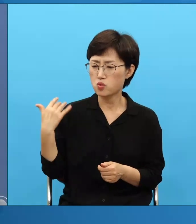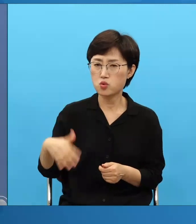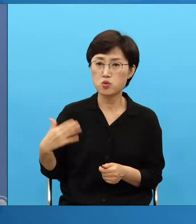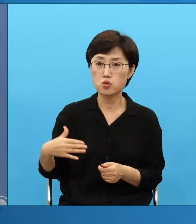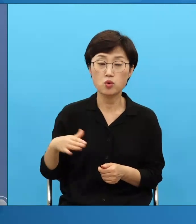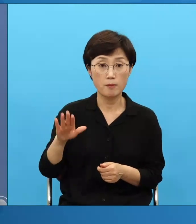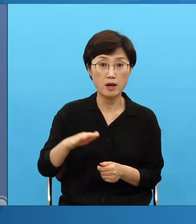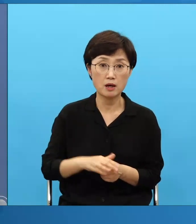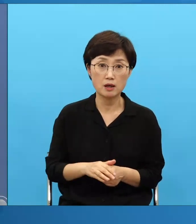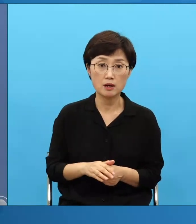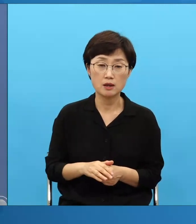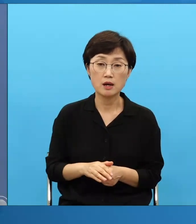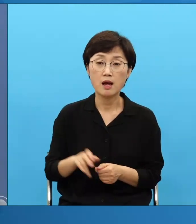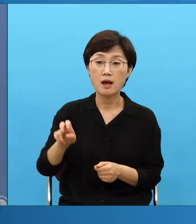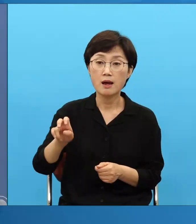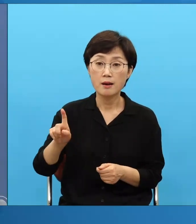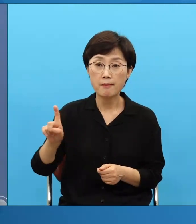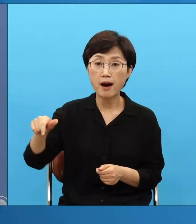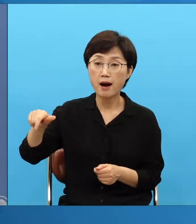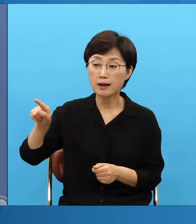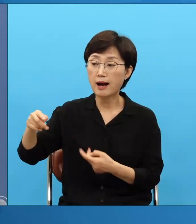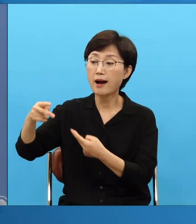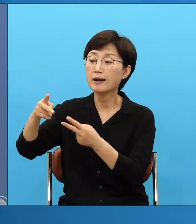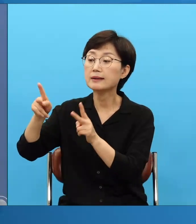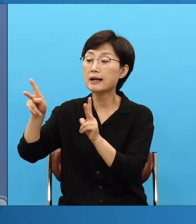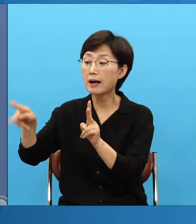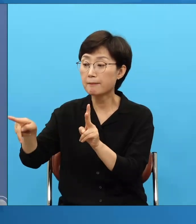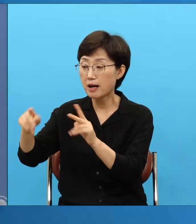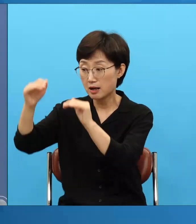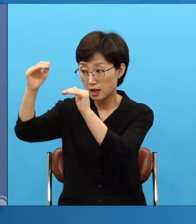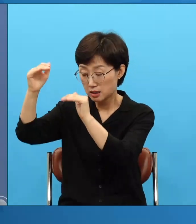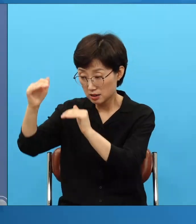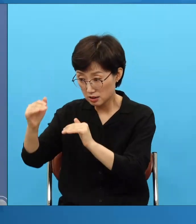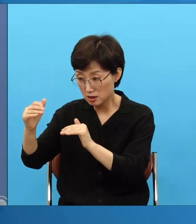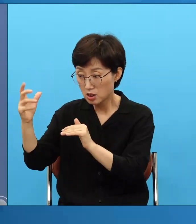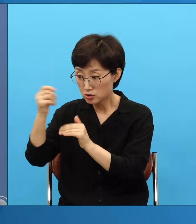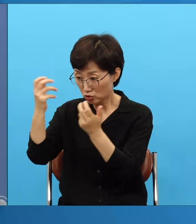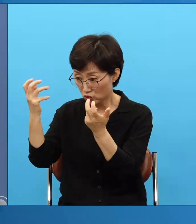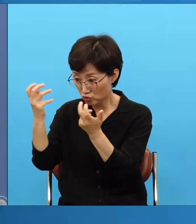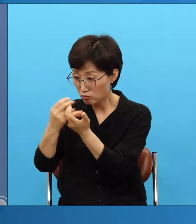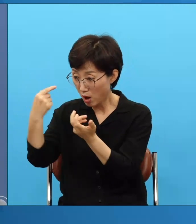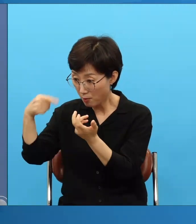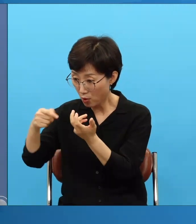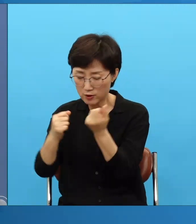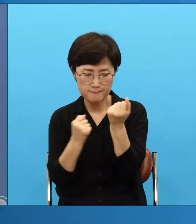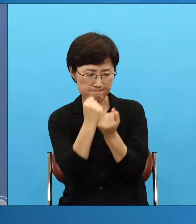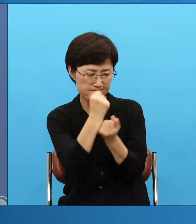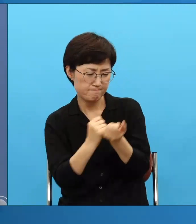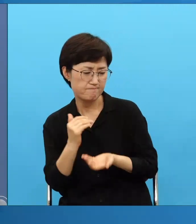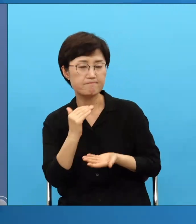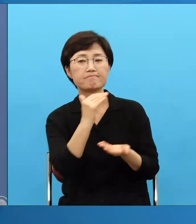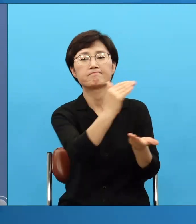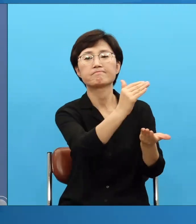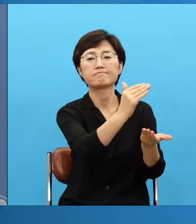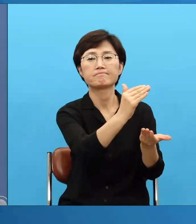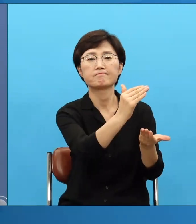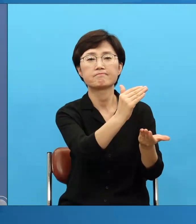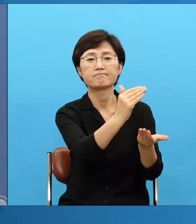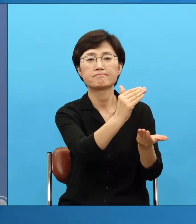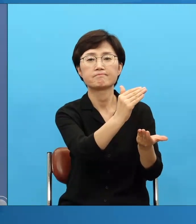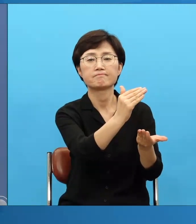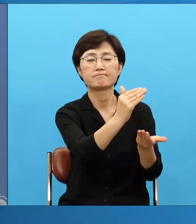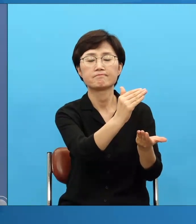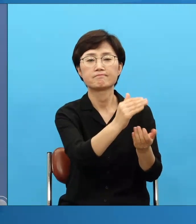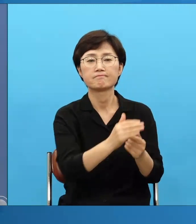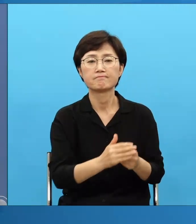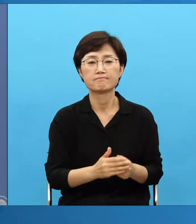뭐냐? 마가다락방에 났던 일을 설명한 거예요. And the greatest errand that they were able to run was to explain the works that took place in 그 Mark's upper 증거가 또 room to